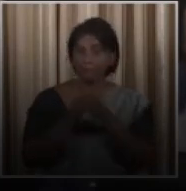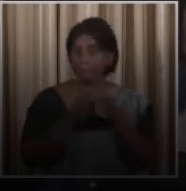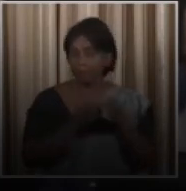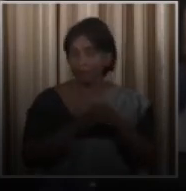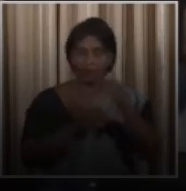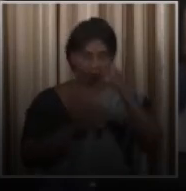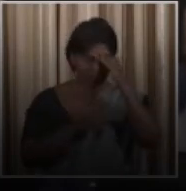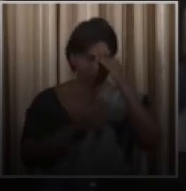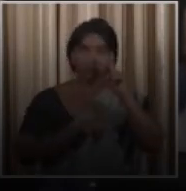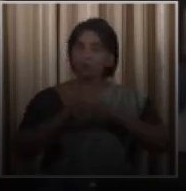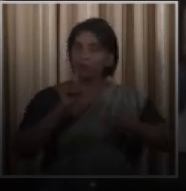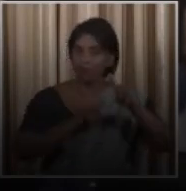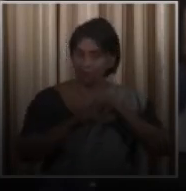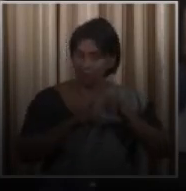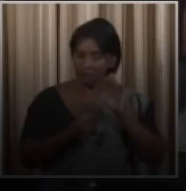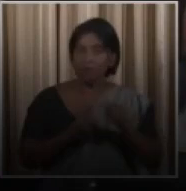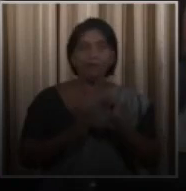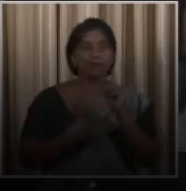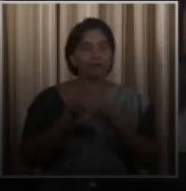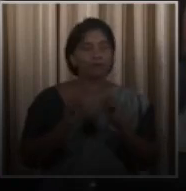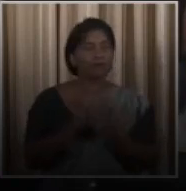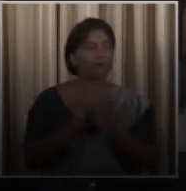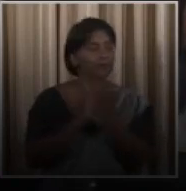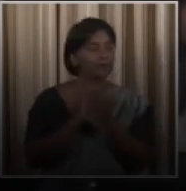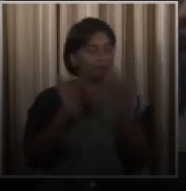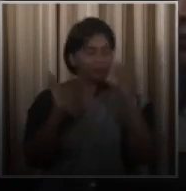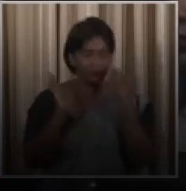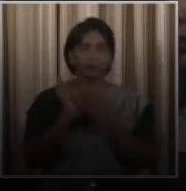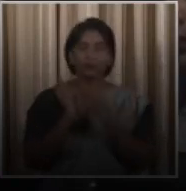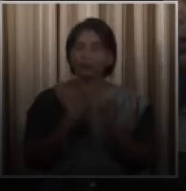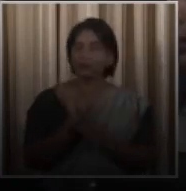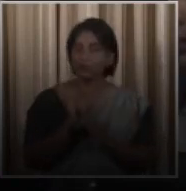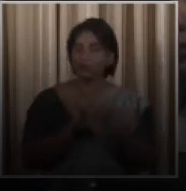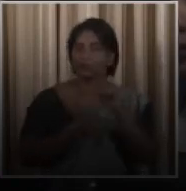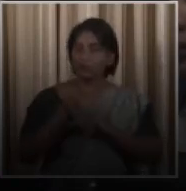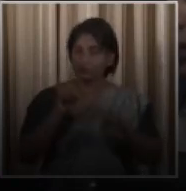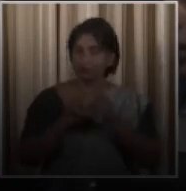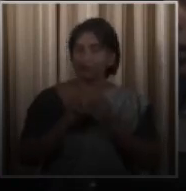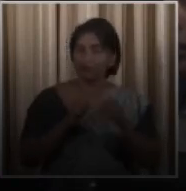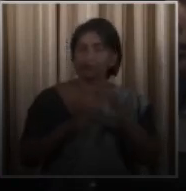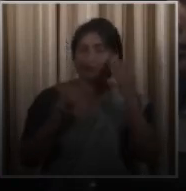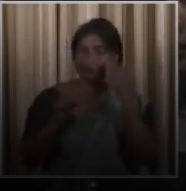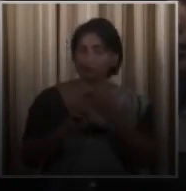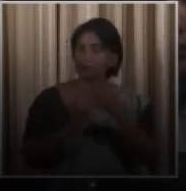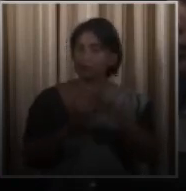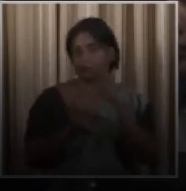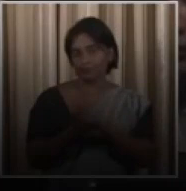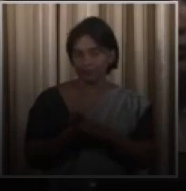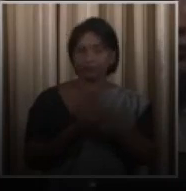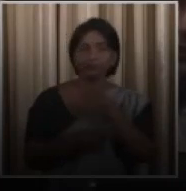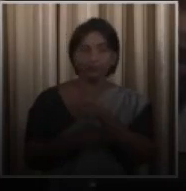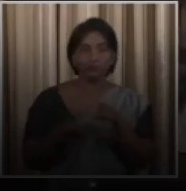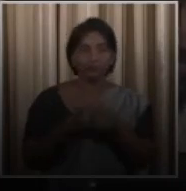පක්ෂනායකයේ සාකච්ඡාවක් සහ පාර්ලිමේන්තු කටයුතු පිළිබඳ කාරක සභාවේ සාකච්ඡාවක් පවත්වලා මේ පිළිබඳ තීන්දුවක් ගන්න කියලා ඒක